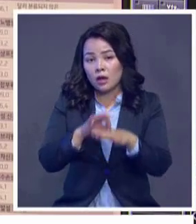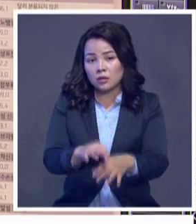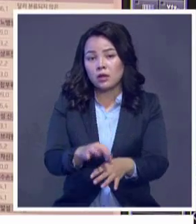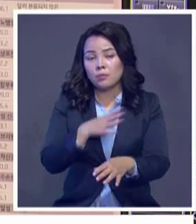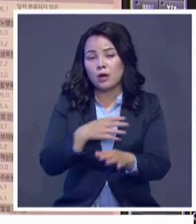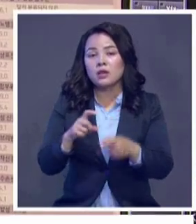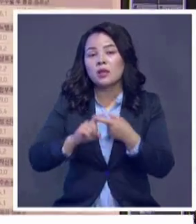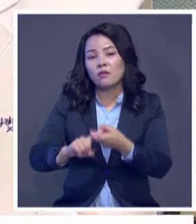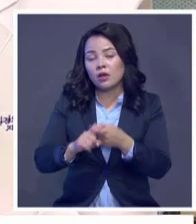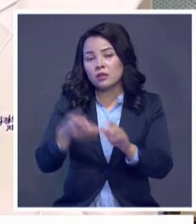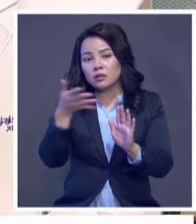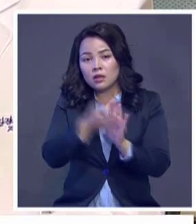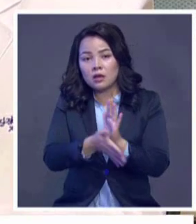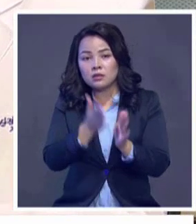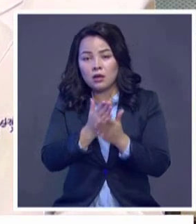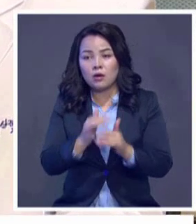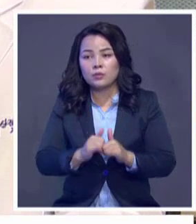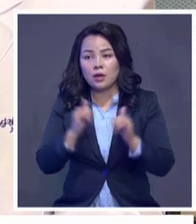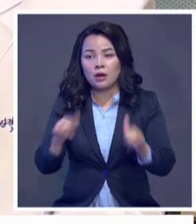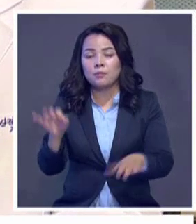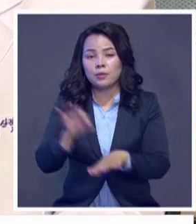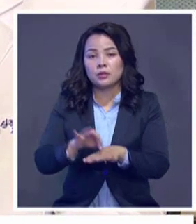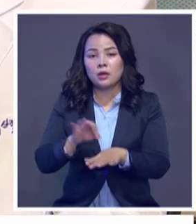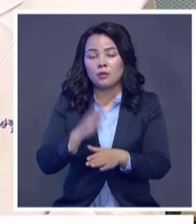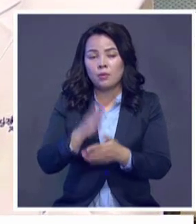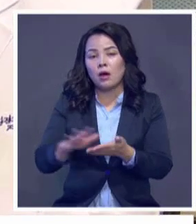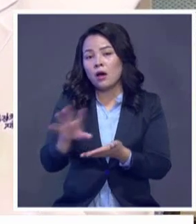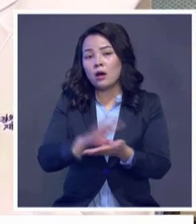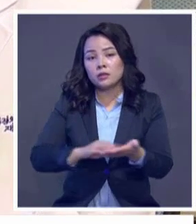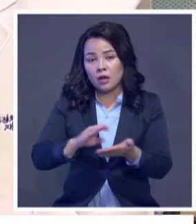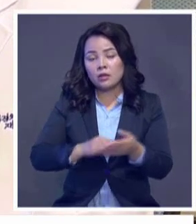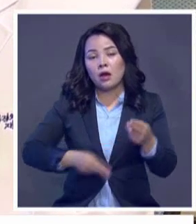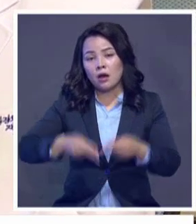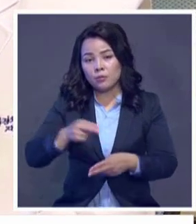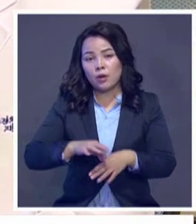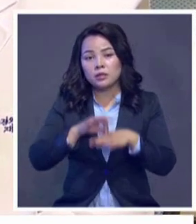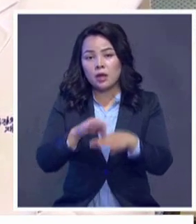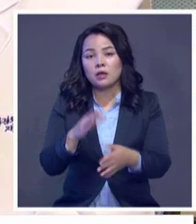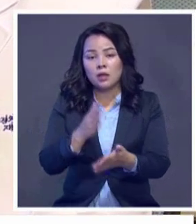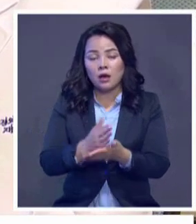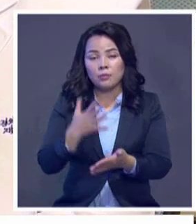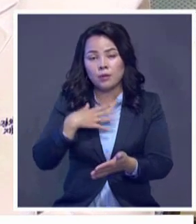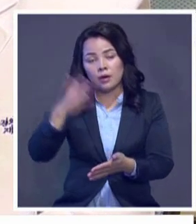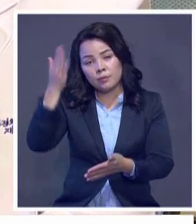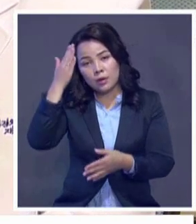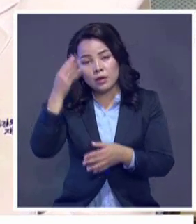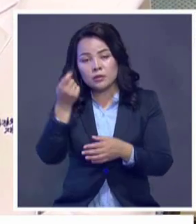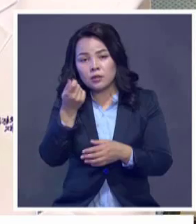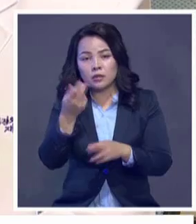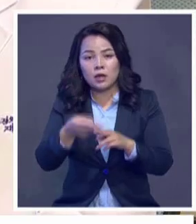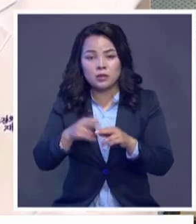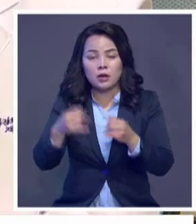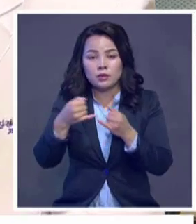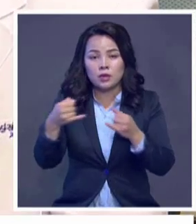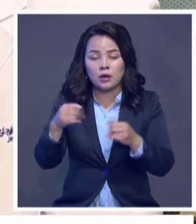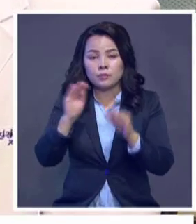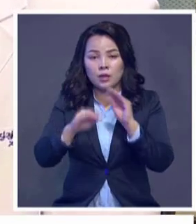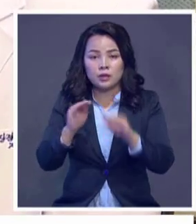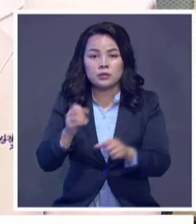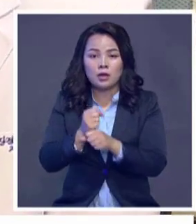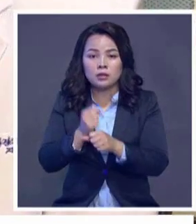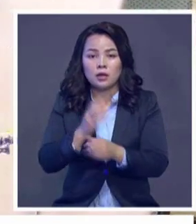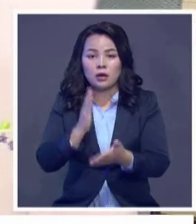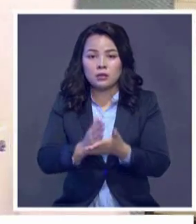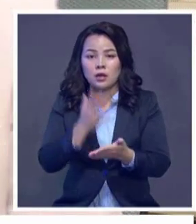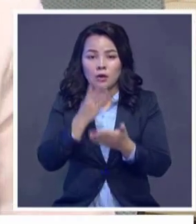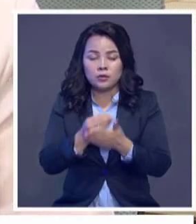асқынып кеткен. Оның алдын алу мақсатында қайтадан операция жасады. Қазір бас сүйегінің ішінде кішкентай түтікшелер бар. Бүлдіршінге аса жоғары